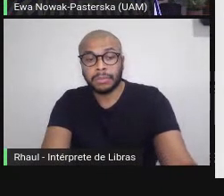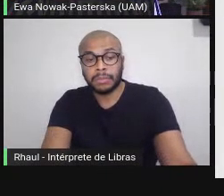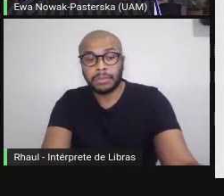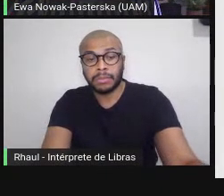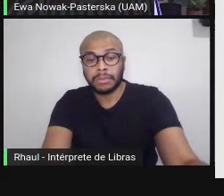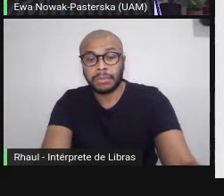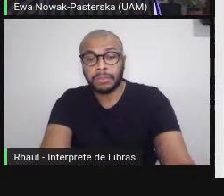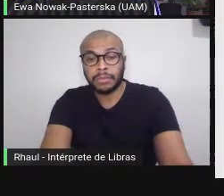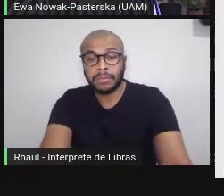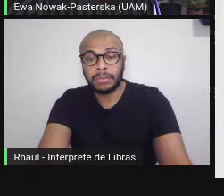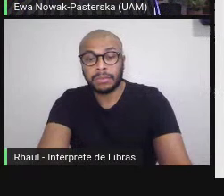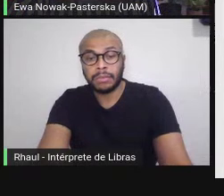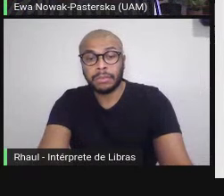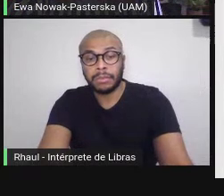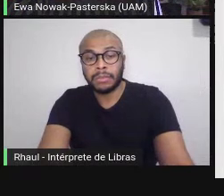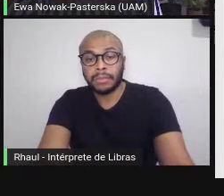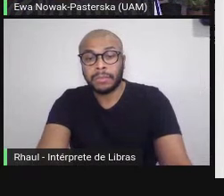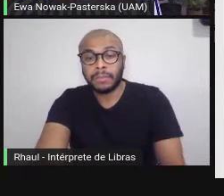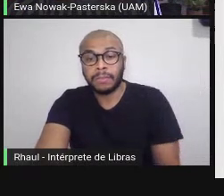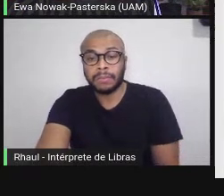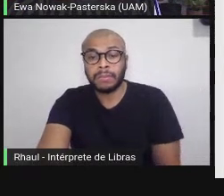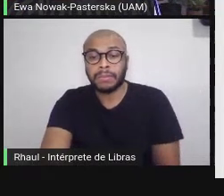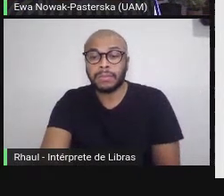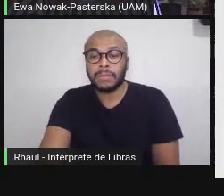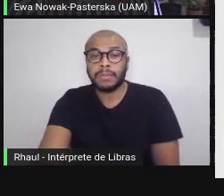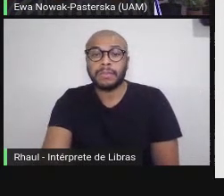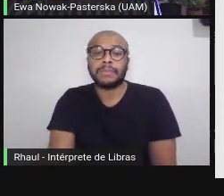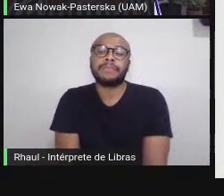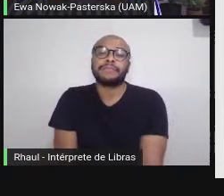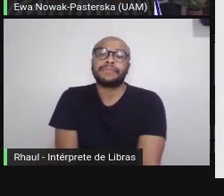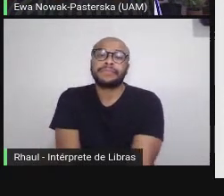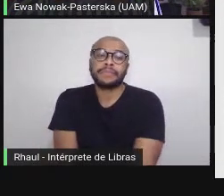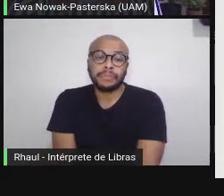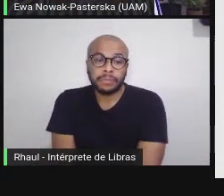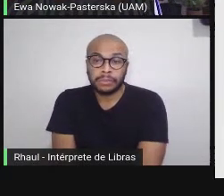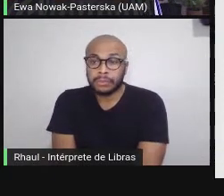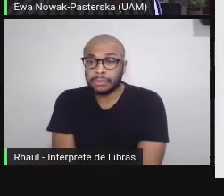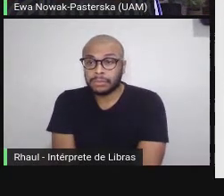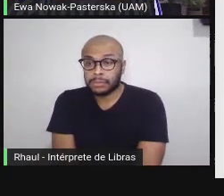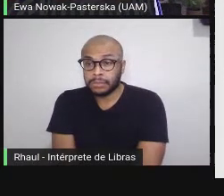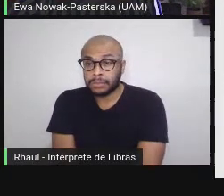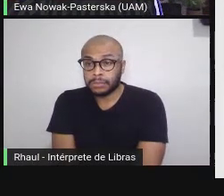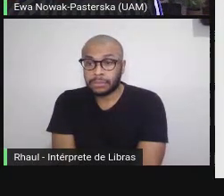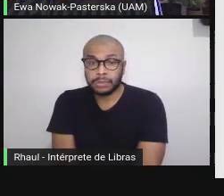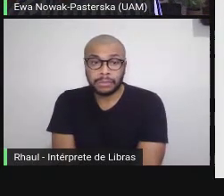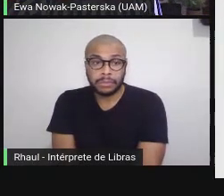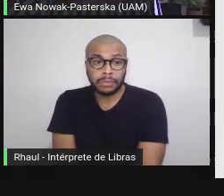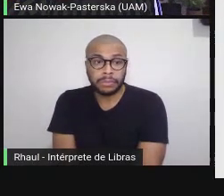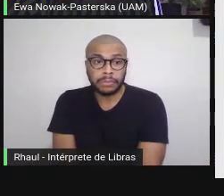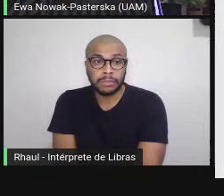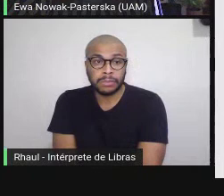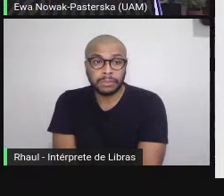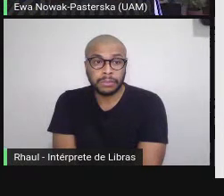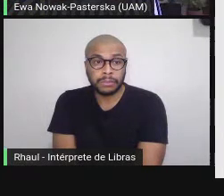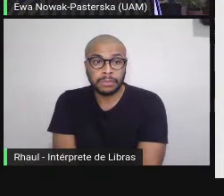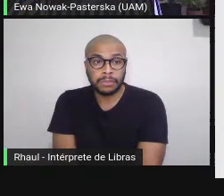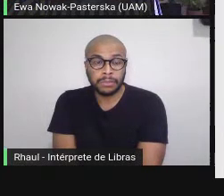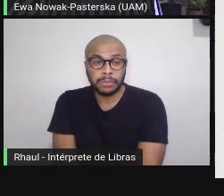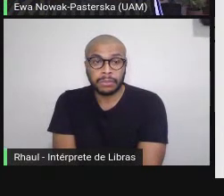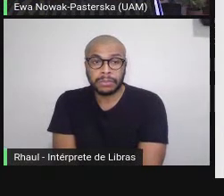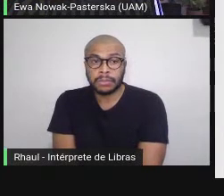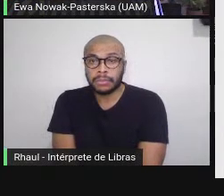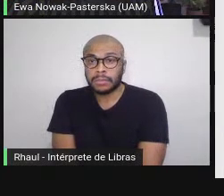sam straszył innych lub był po prostu straszny. Chudzik to na przykład człowiek, który był chudy.